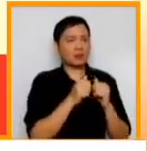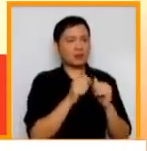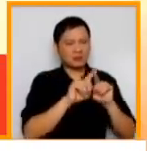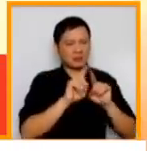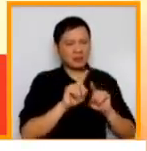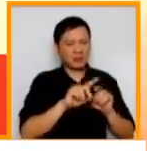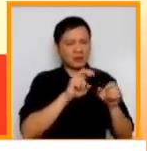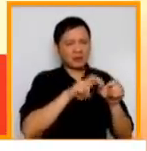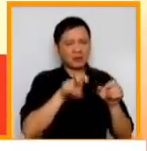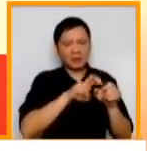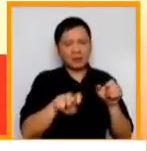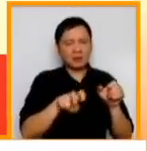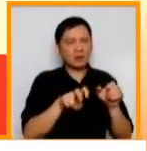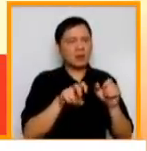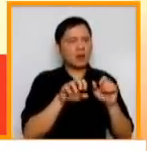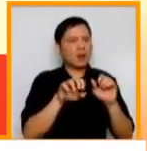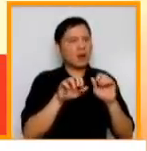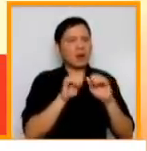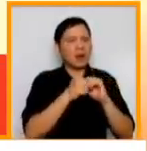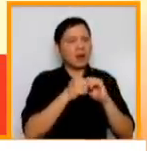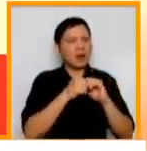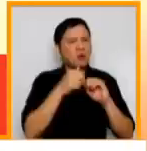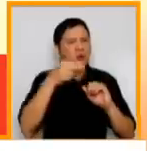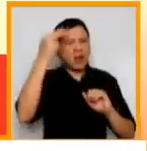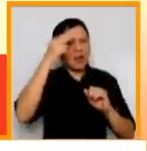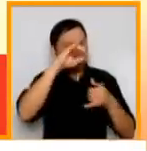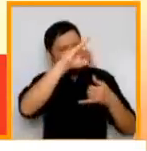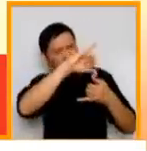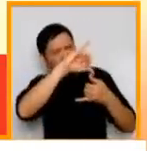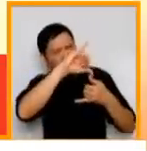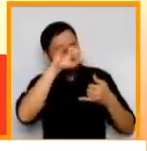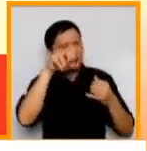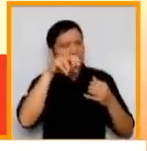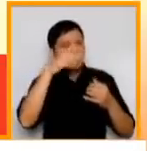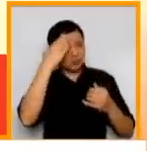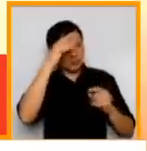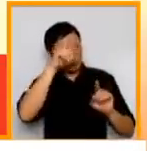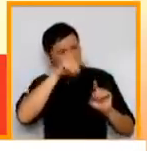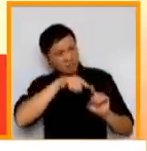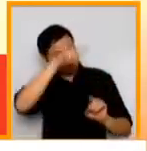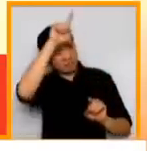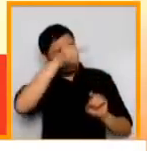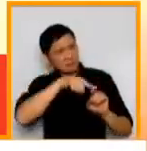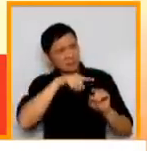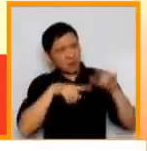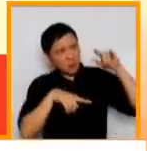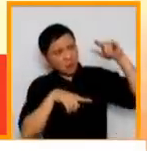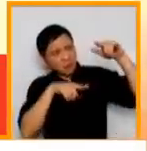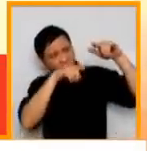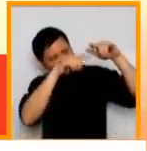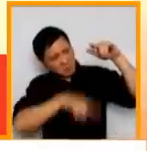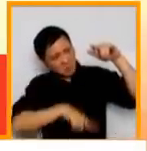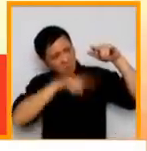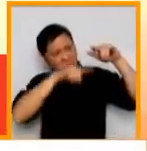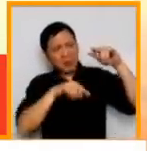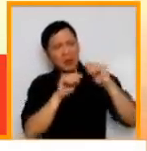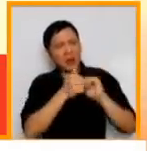Gaano kataas ba yung, kumbaga, yung tinalon ninyo at yung senaryo pagtalon ninyo? Ano yung mga nakita mo dun sa paligid?